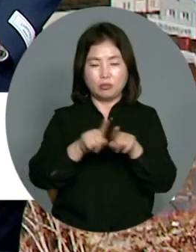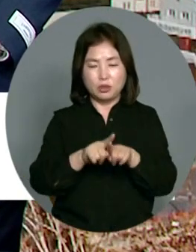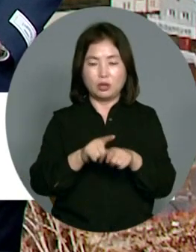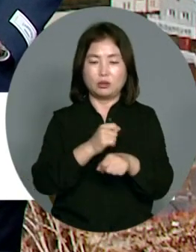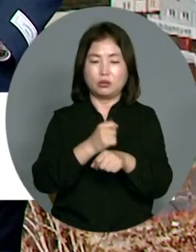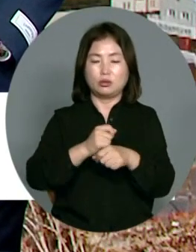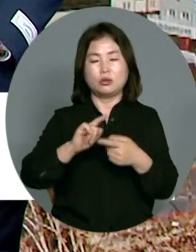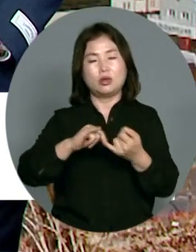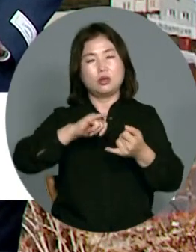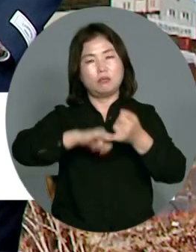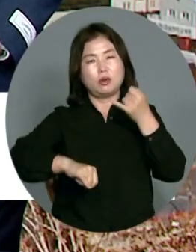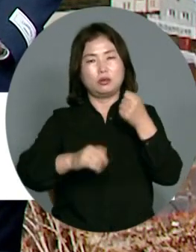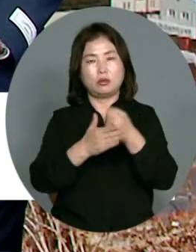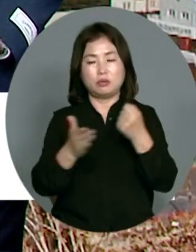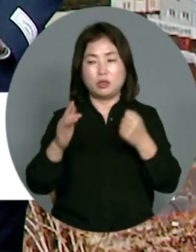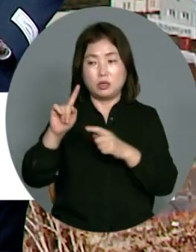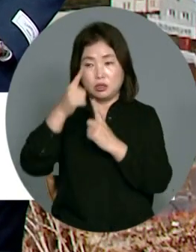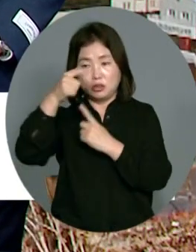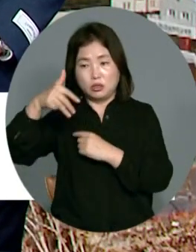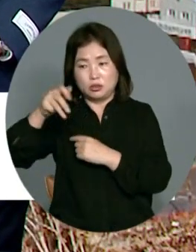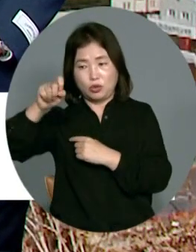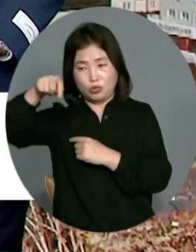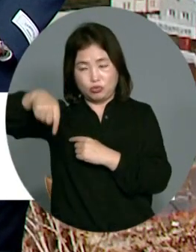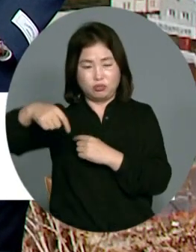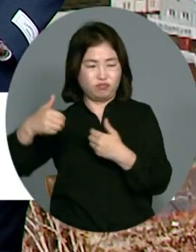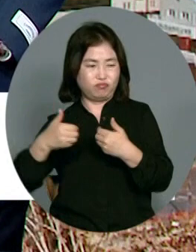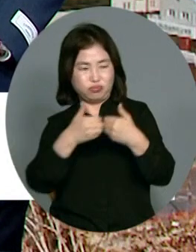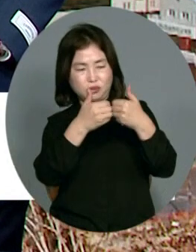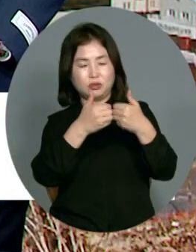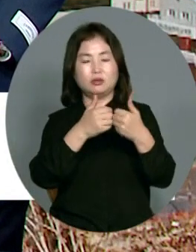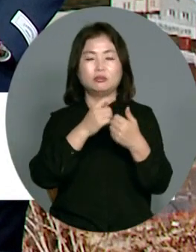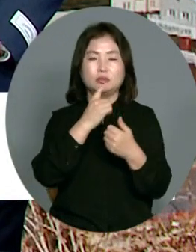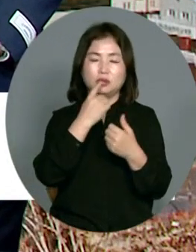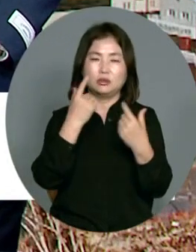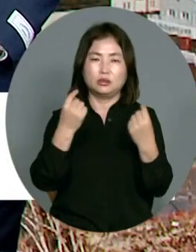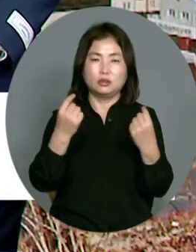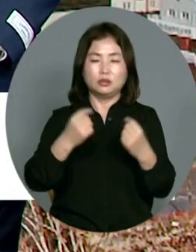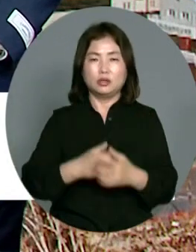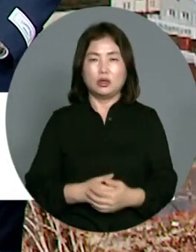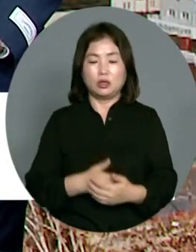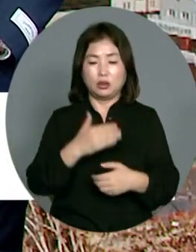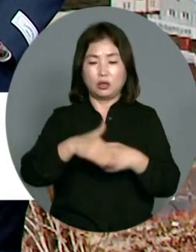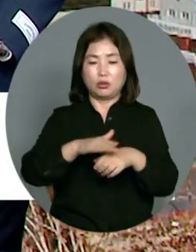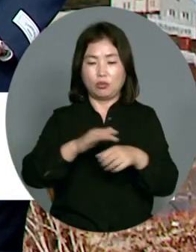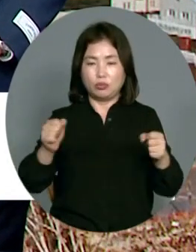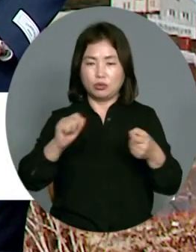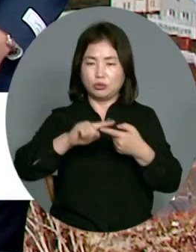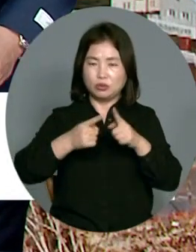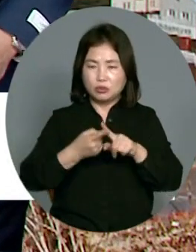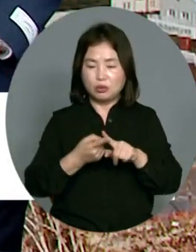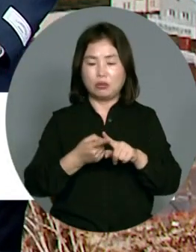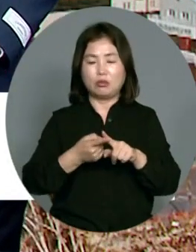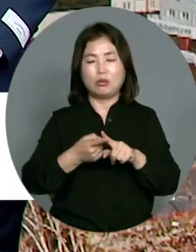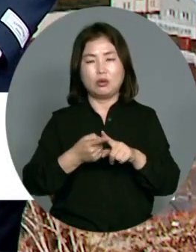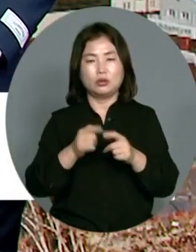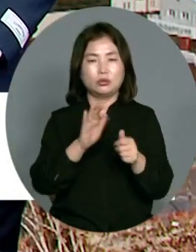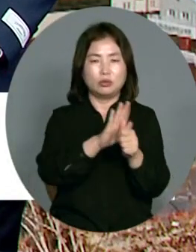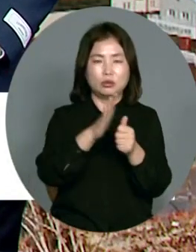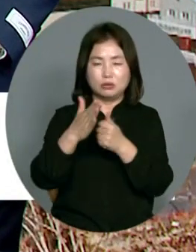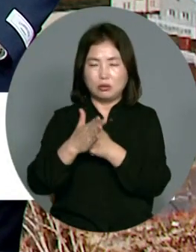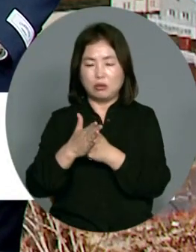잇따라 파괴 하자 이 철 우 지사가 막 대응에 나섰다는 분석이 나옵니다 대구경북의 상승 기조가 휘청이고